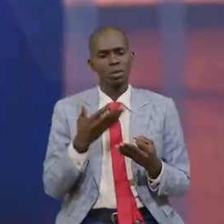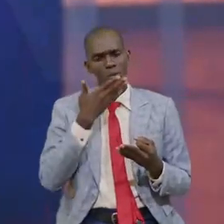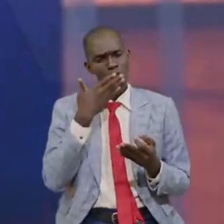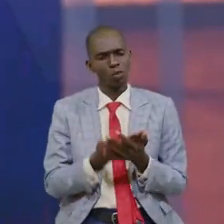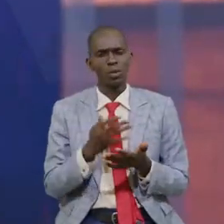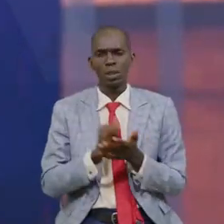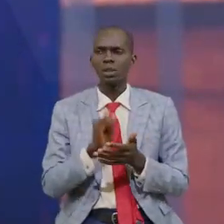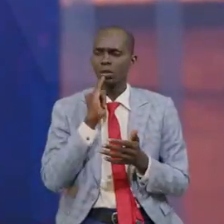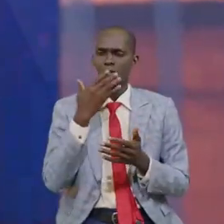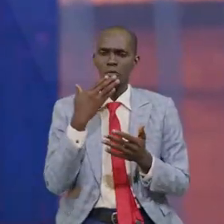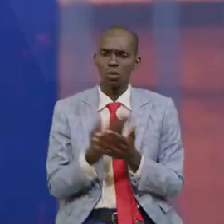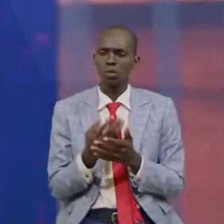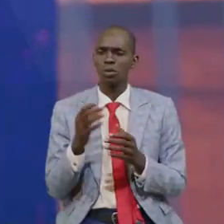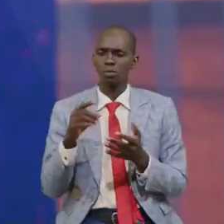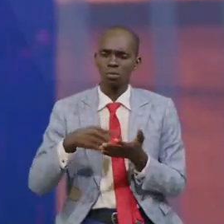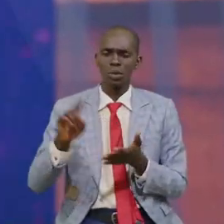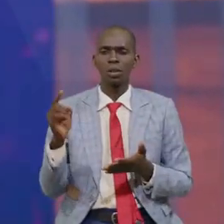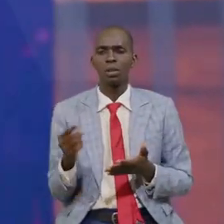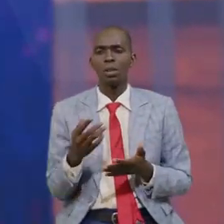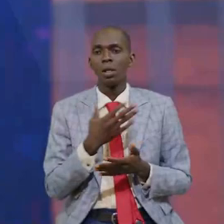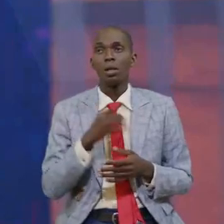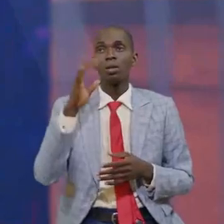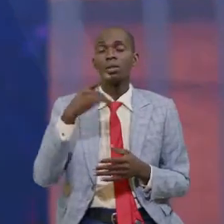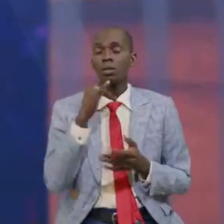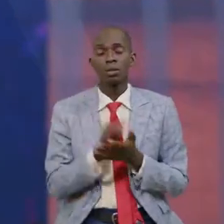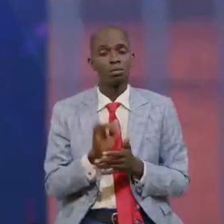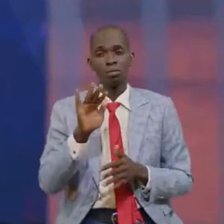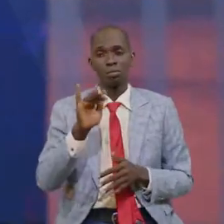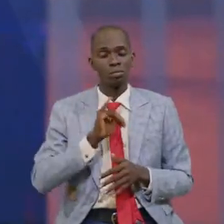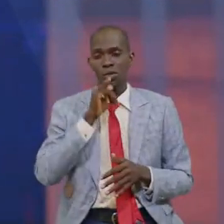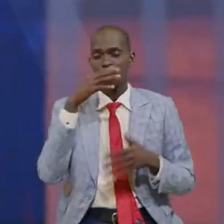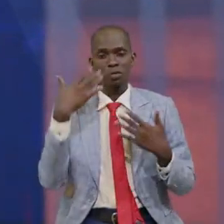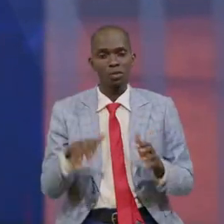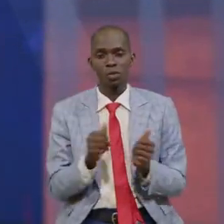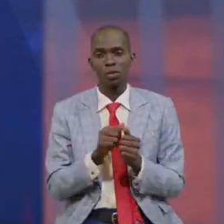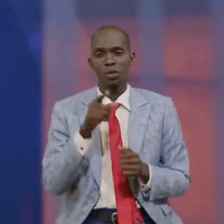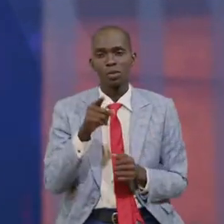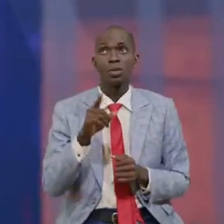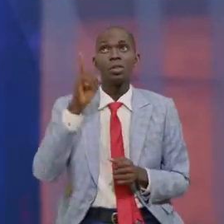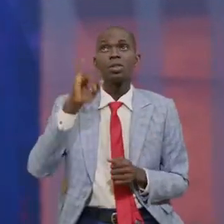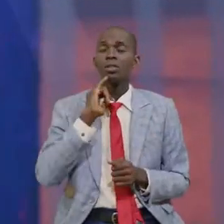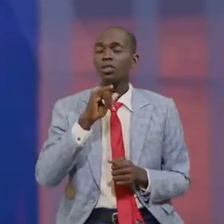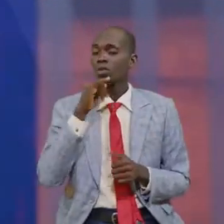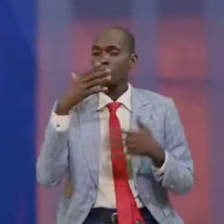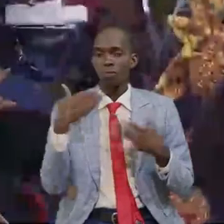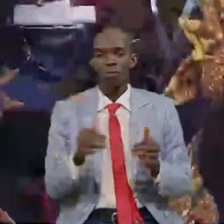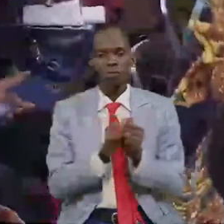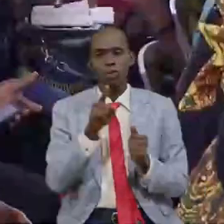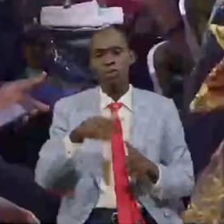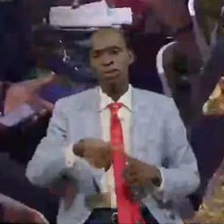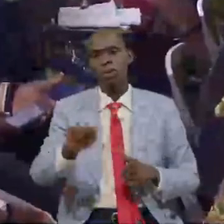Ça, c'est la marque de réussite. Dieu dit, je n'ai pas encore fini avec toi. Il n'a pas encore fini avec toi.